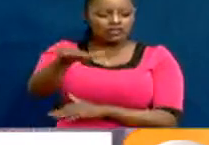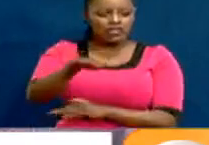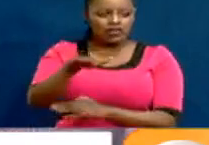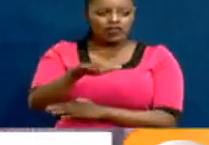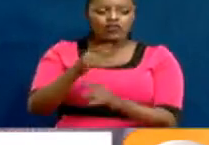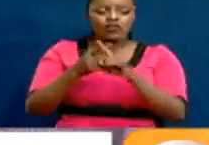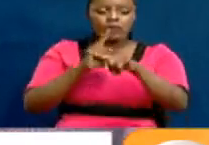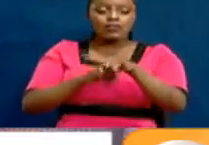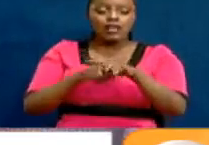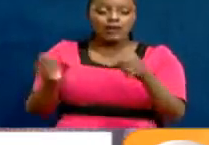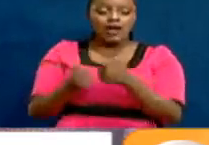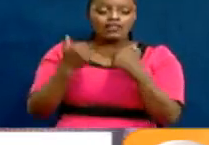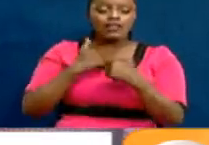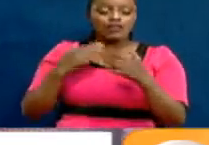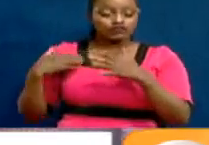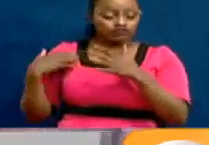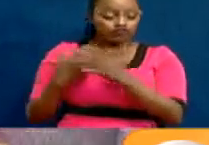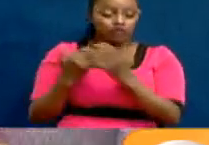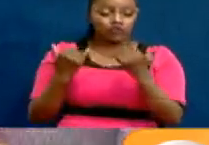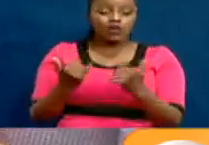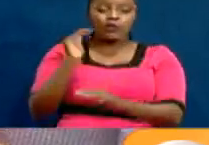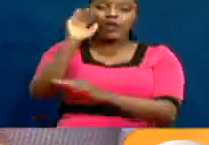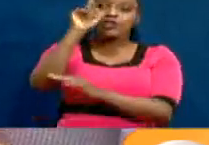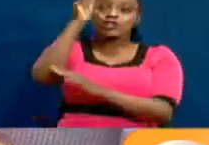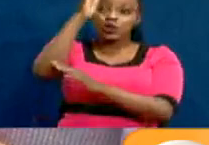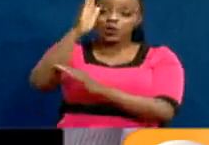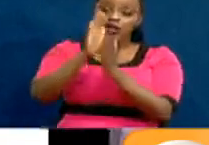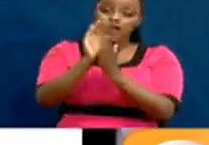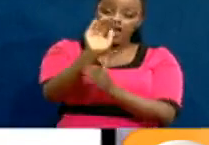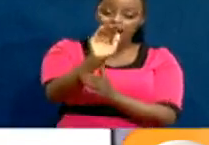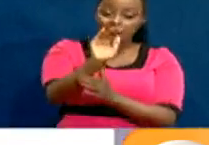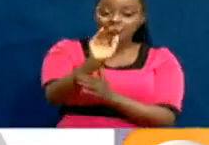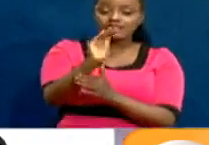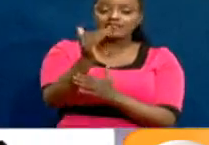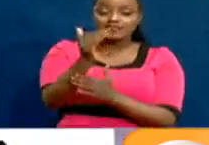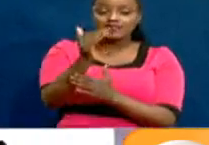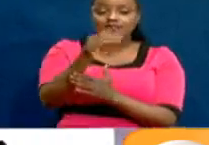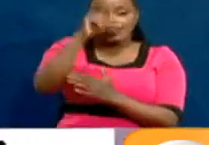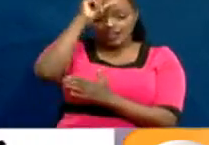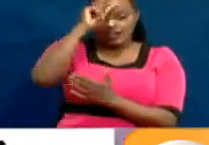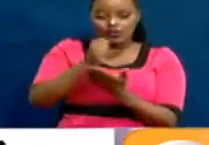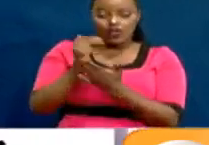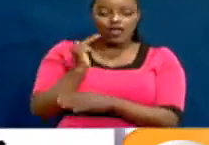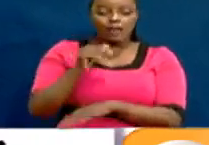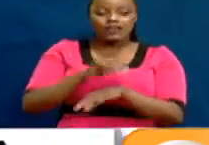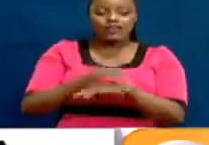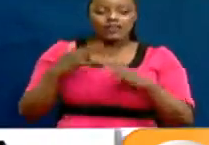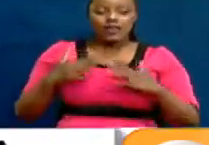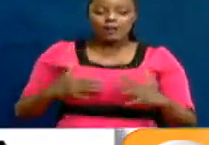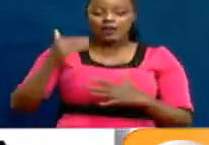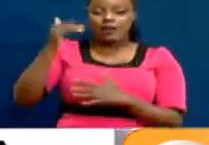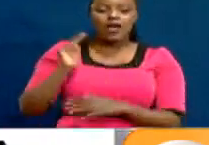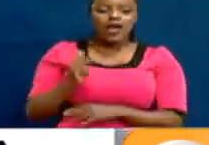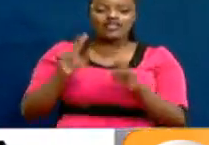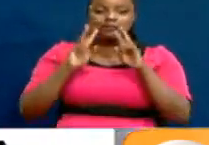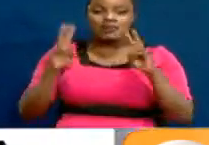shida itokee hadi wa sasa. Tunaomba Mungu pamoja na serikali watusaidie kutoa ndugu yetu aliye hapa chini. Jua tuna